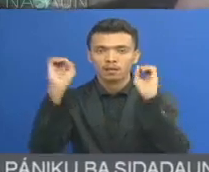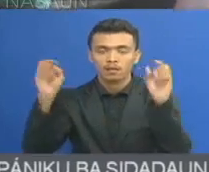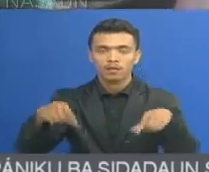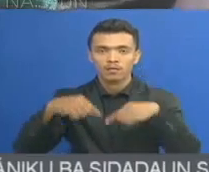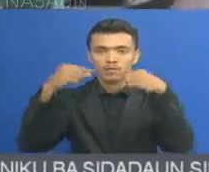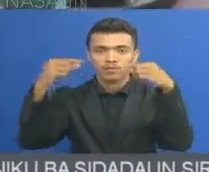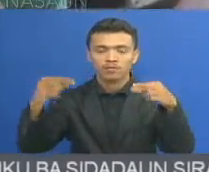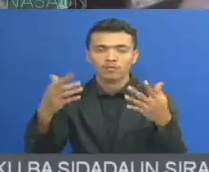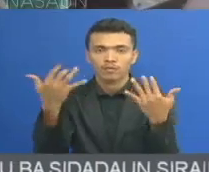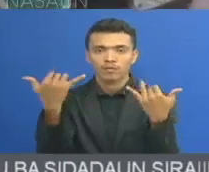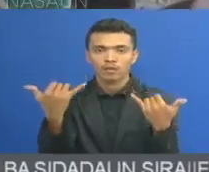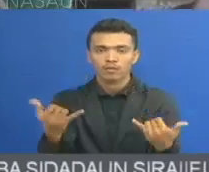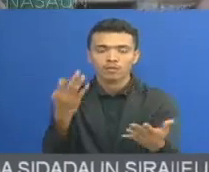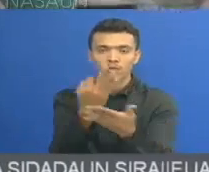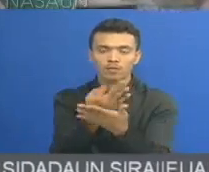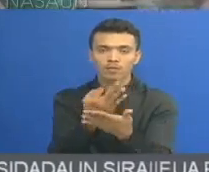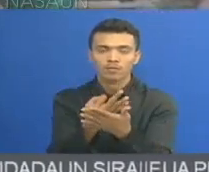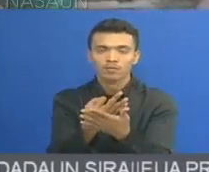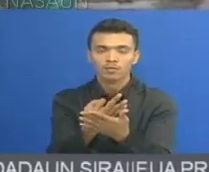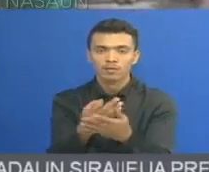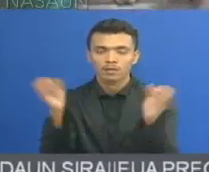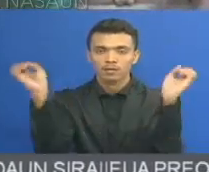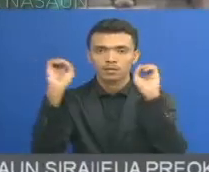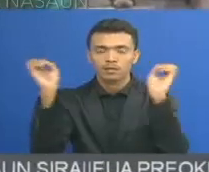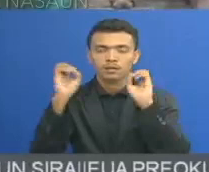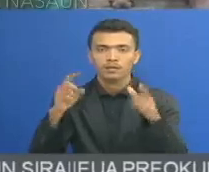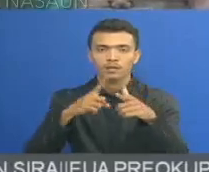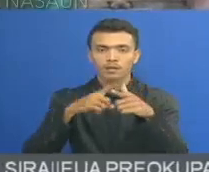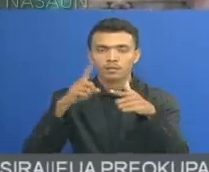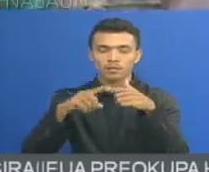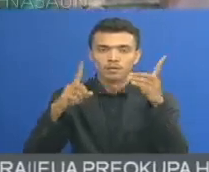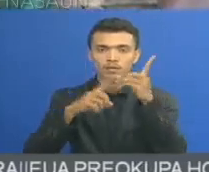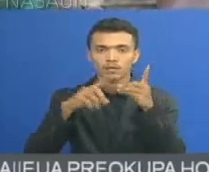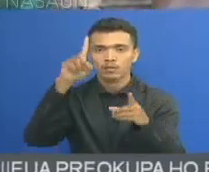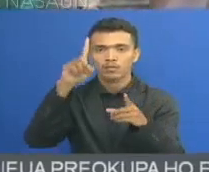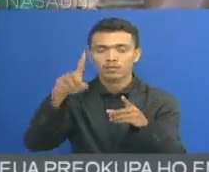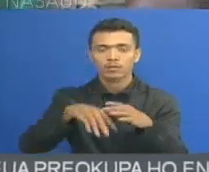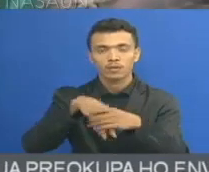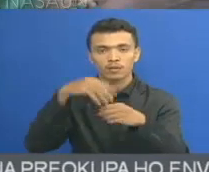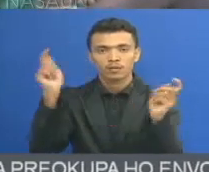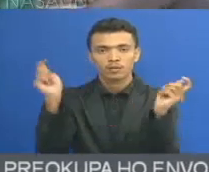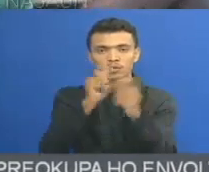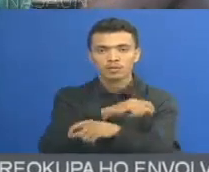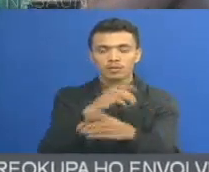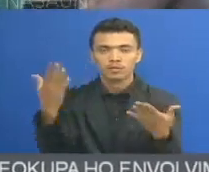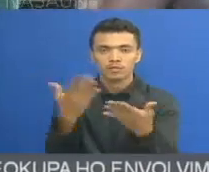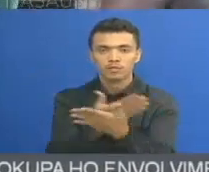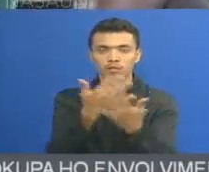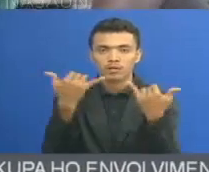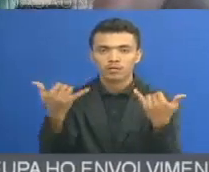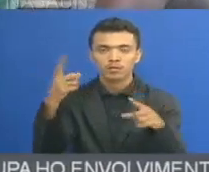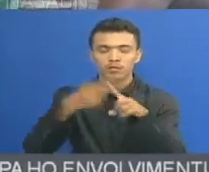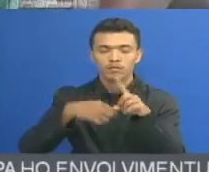depois atarata osan ne la ata depois to ya ber dia 1 de abril ni sai. Tolo ka fuuno sane sana atarata fulan ruana